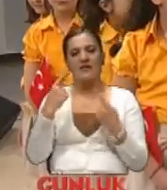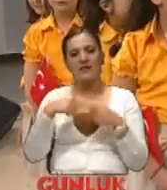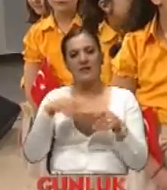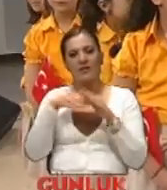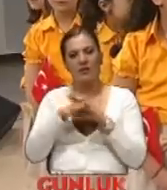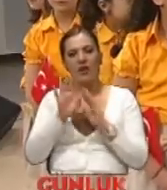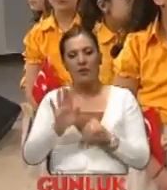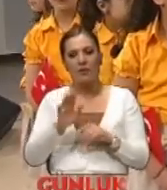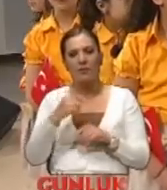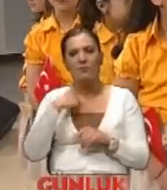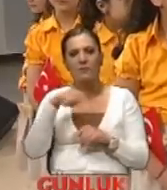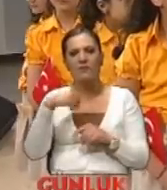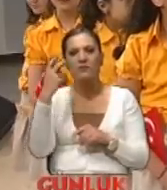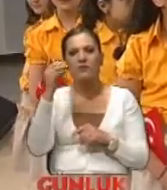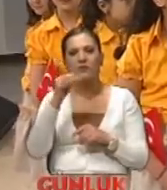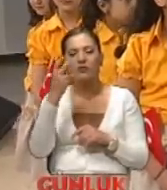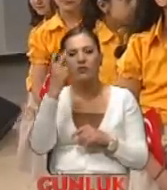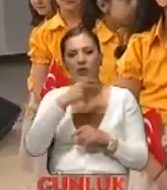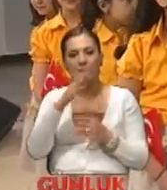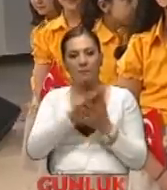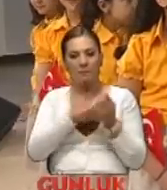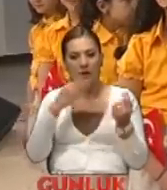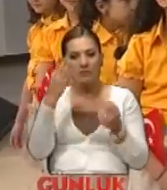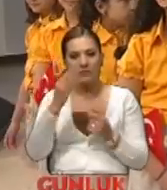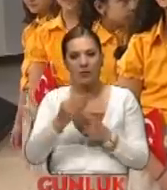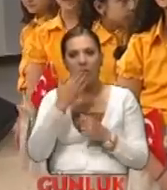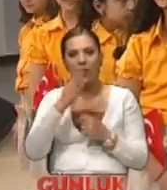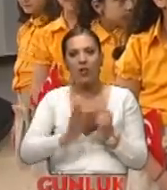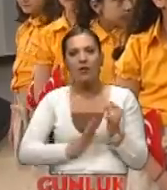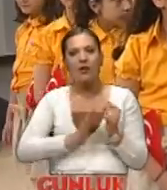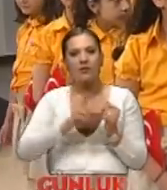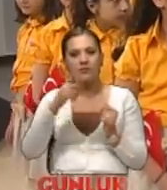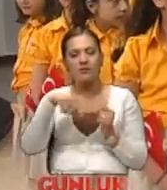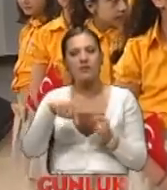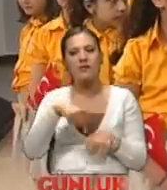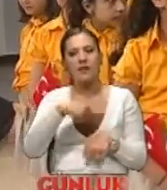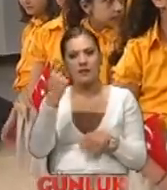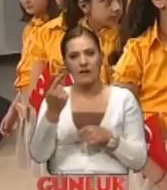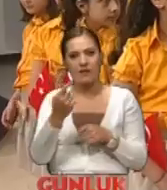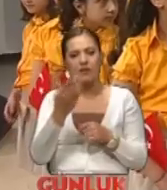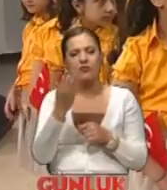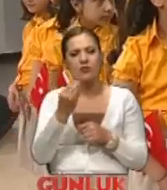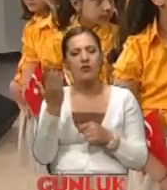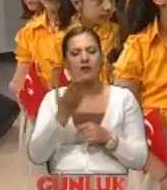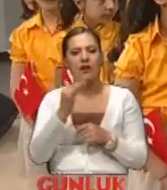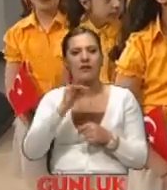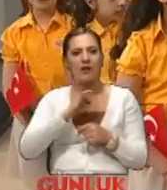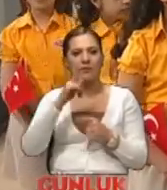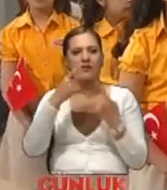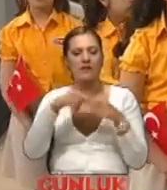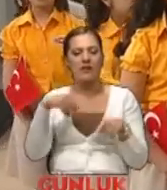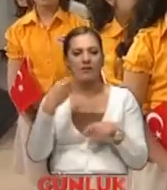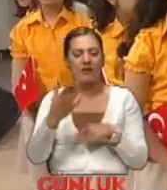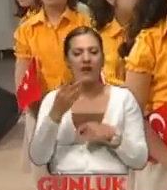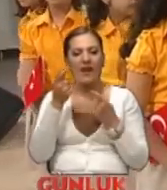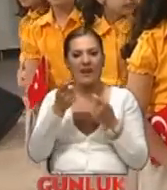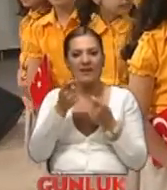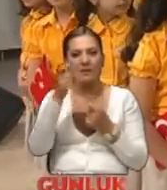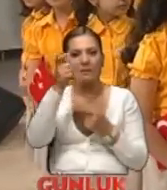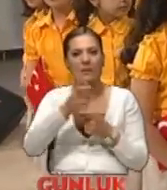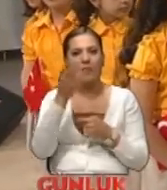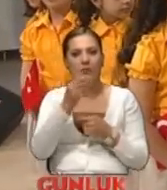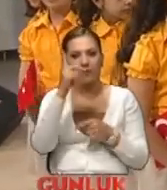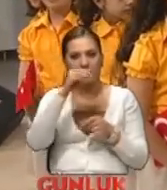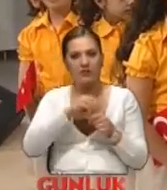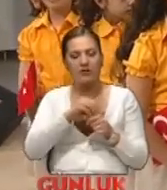sınava giriyorlar ama bizim çocuk korolarımızdan mezun olan öğrencilerimiz genelde çok daha rahat bir sınav veriyorlar eğitimli oldukları için.